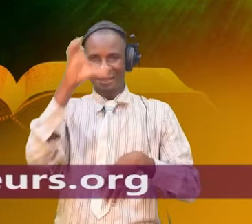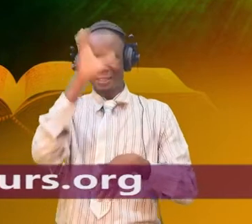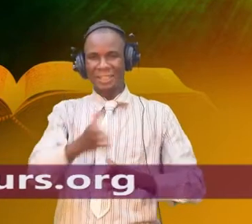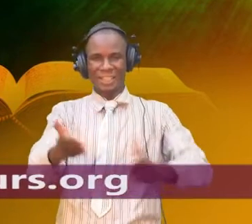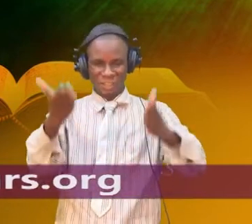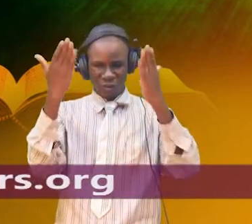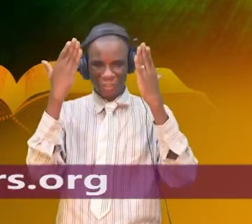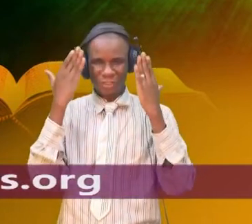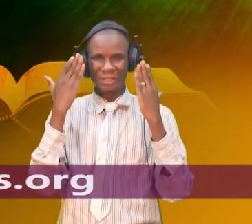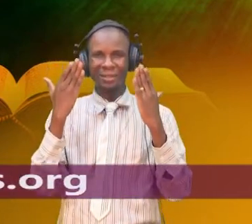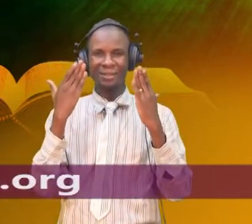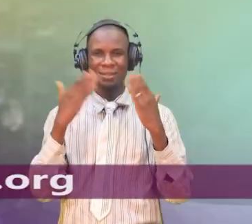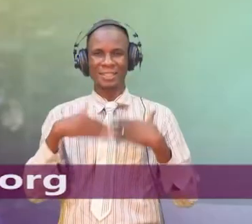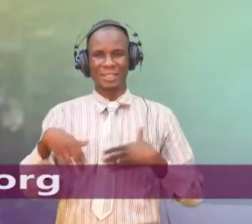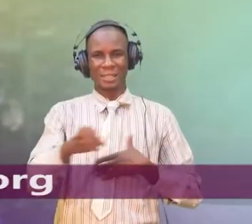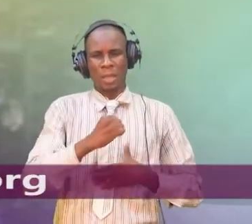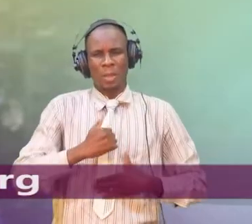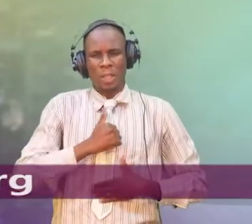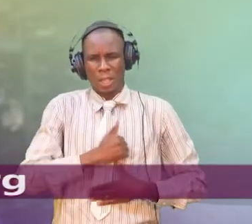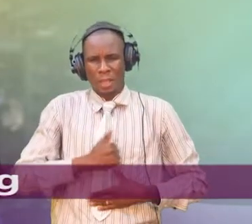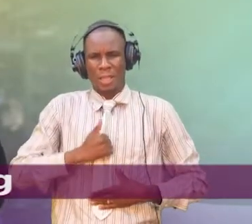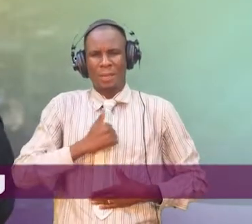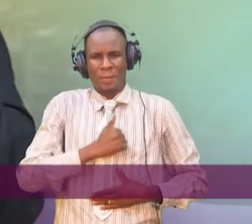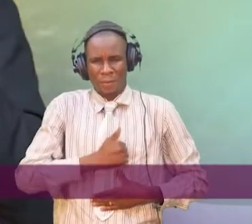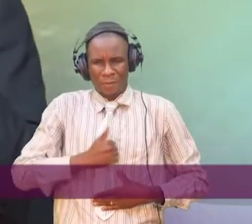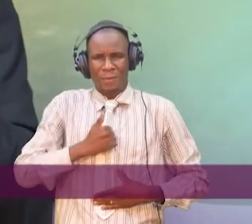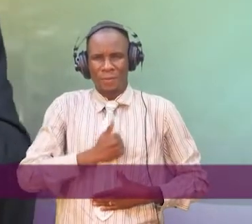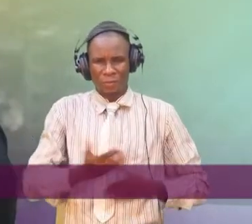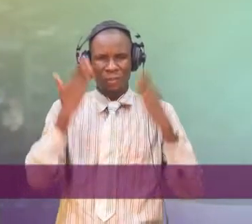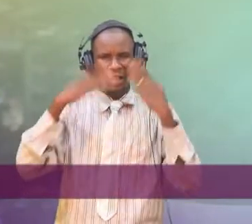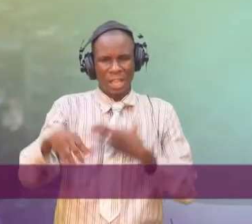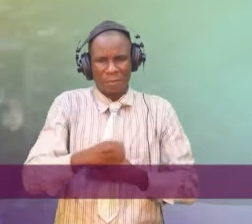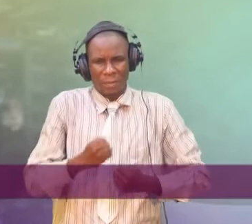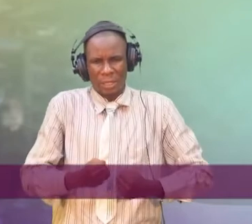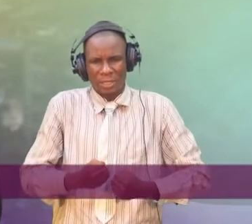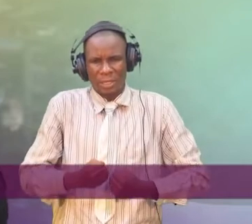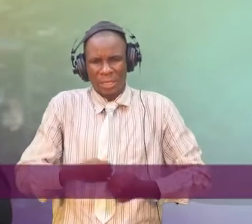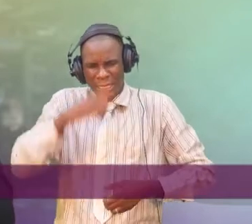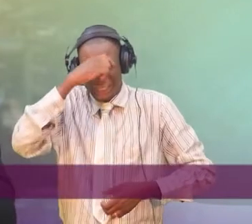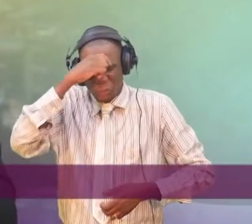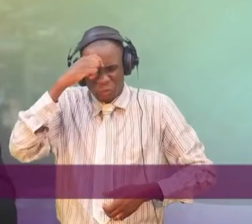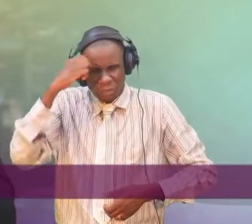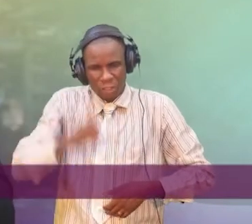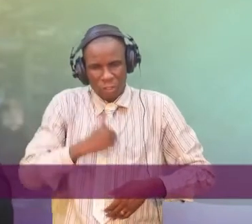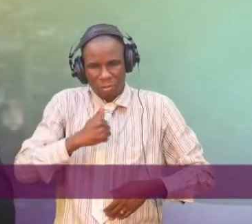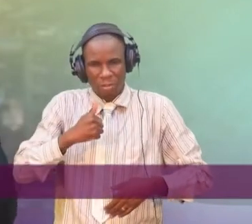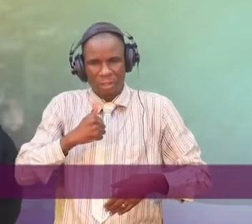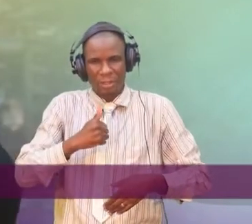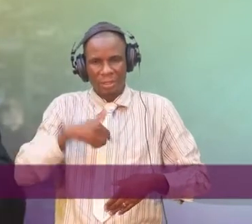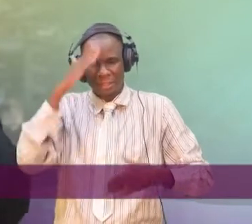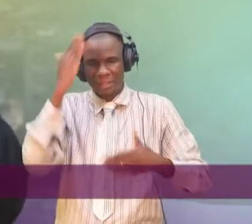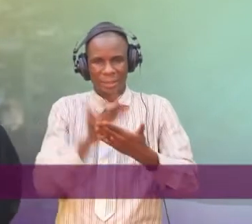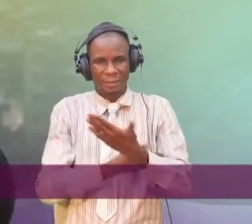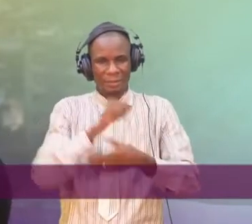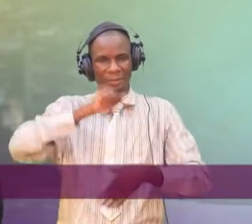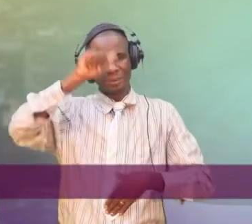lisumu. Yewe azalaki lisumu te poete biso te bana kolata bosembo na Nzambe. Nzambe Kristo asili kokufa nesika na